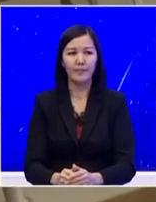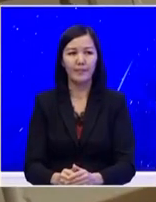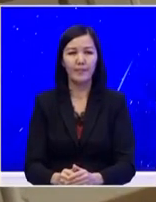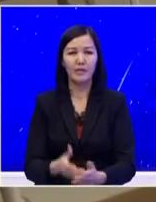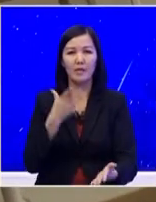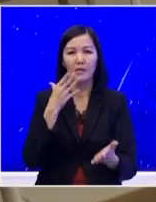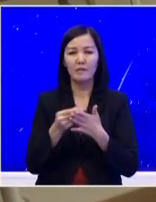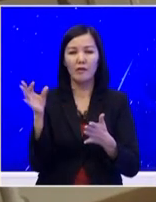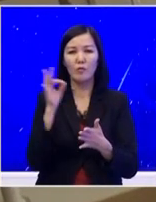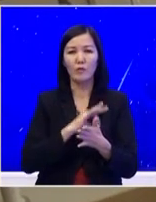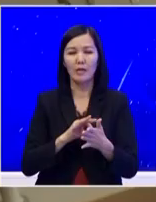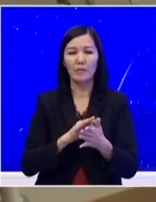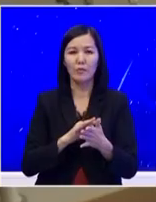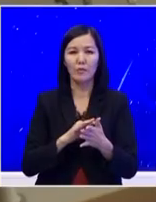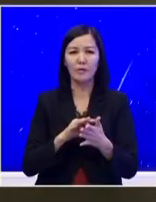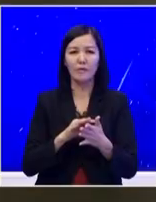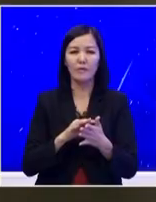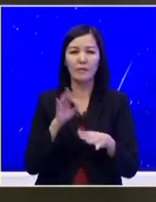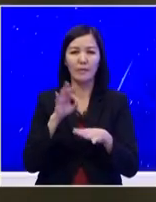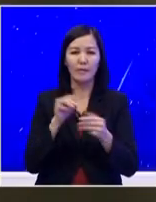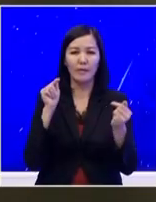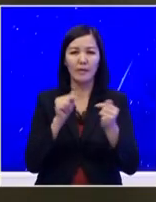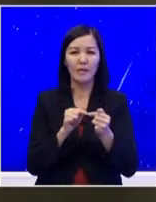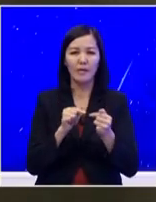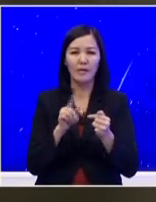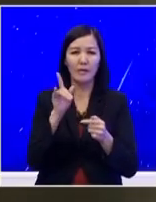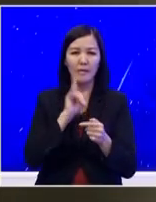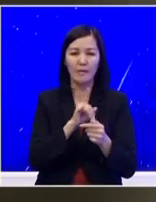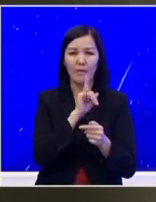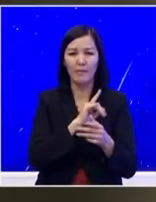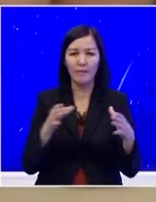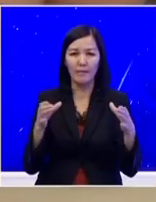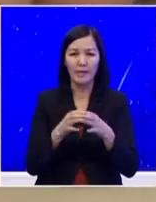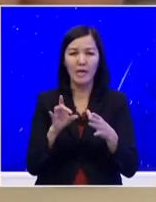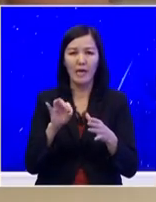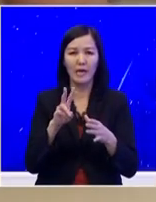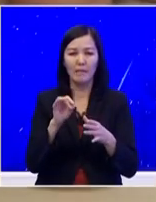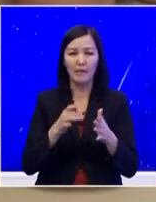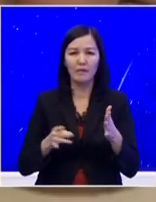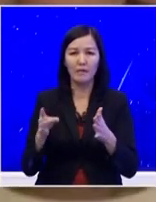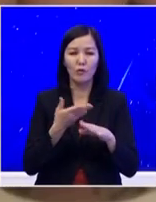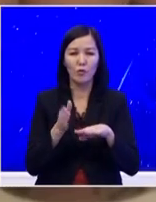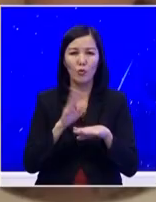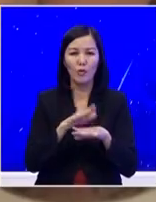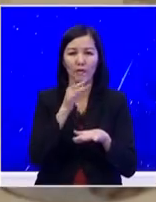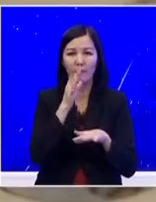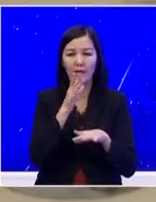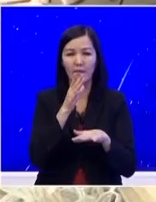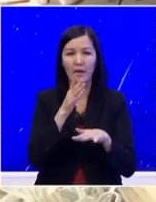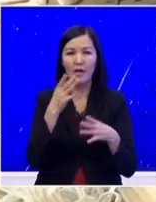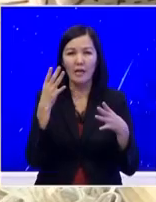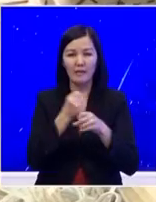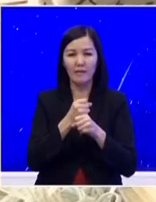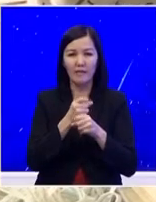Свою лепту в общее дело по борьбе с невидимым врагом вносит Совет матерей Райымбекского района. В трудное для страны время, зная о дефиците